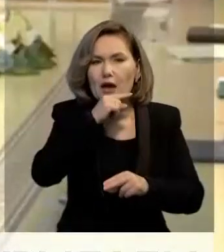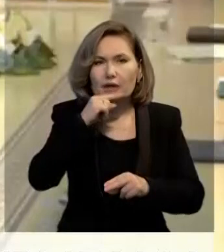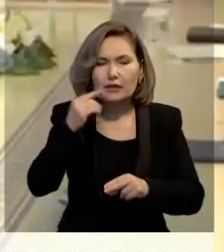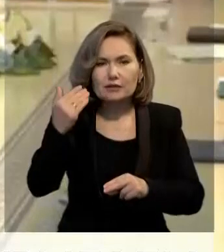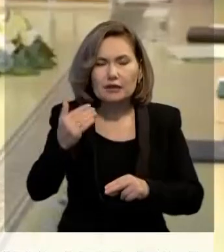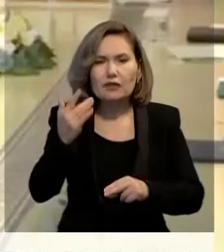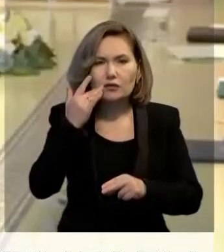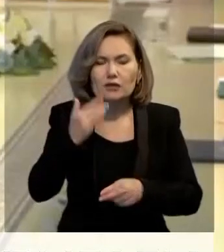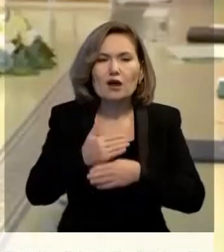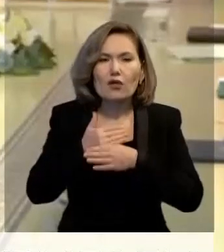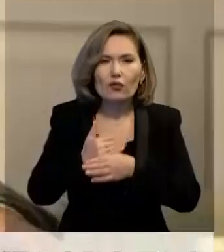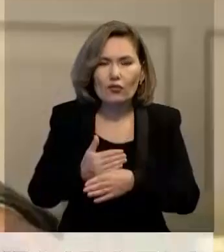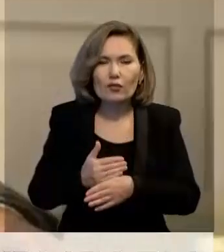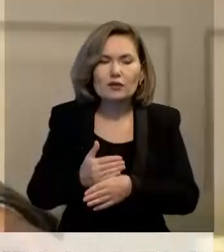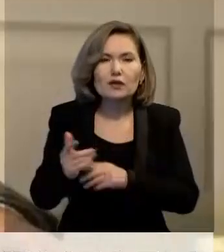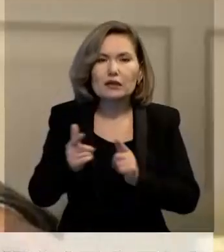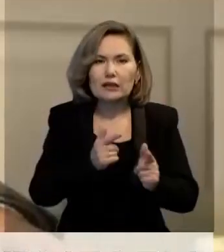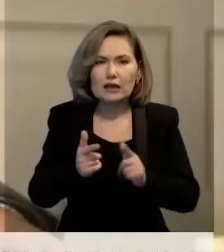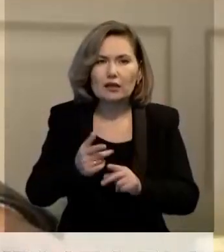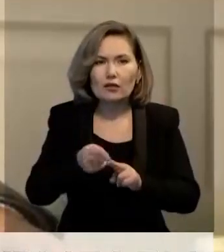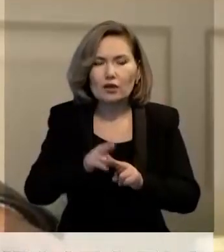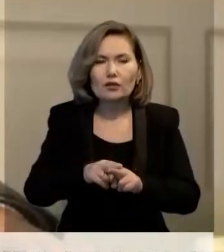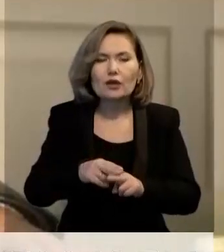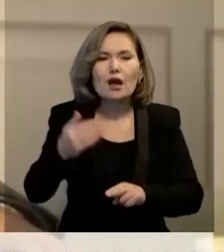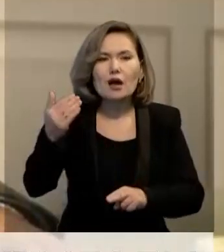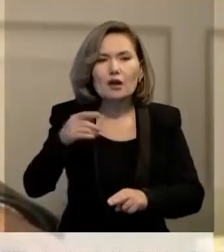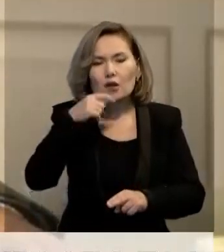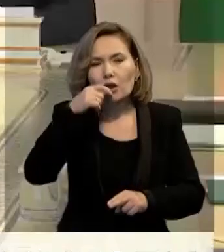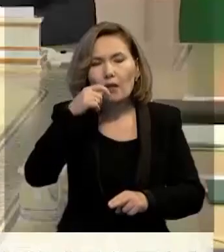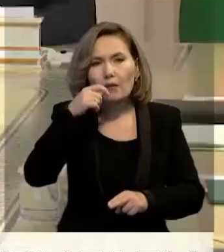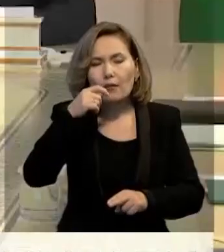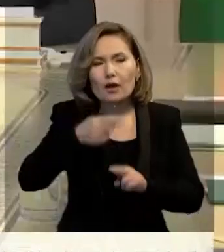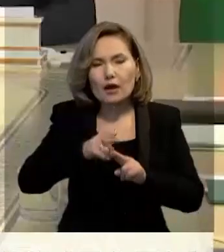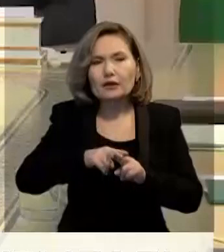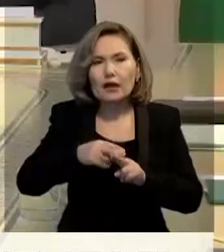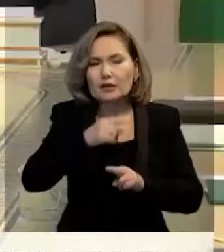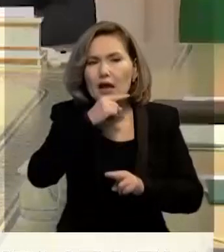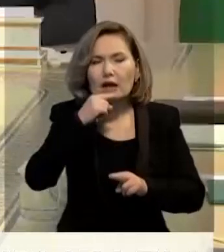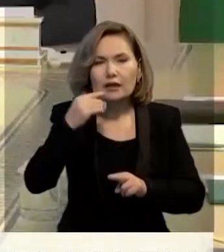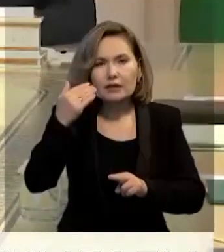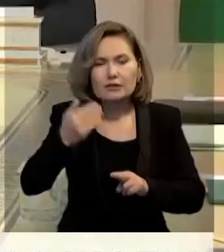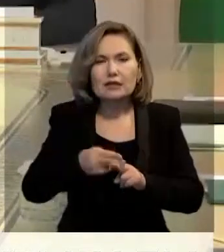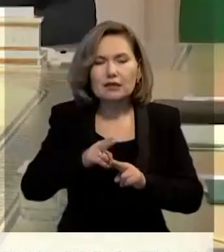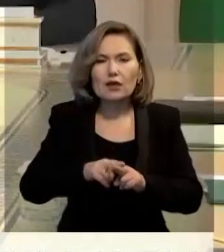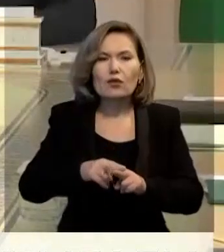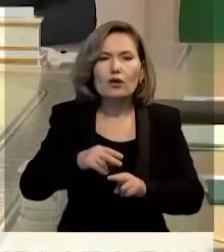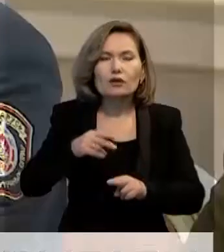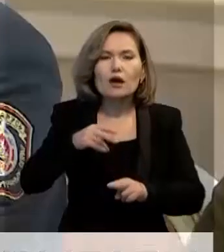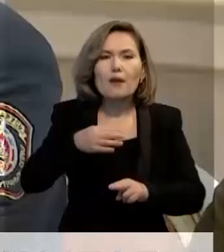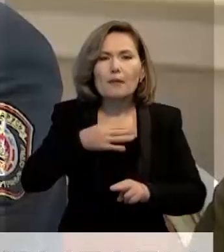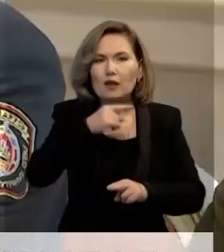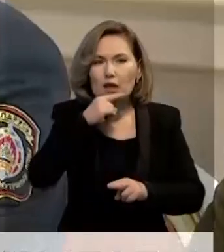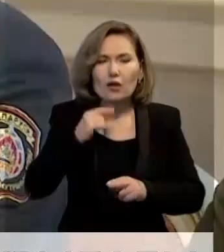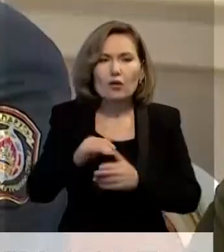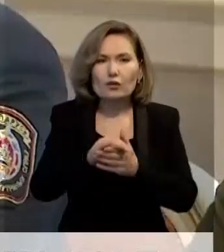батыс шекараларындағы жағдайдың шиеленісімен байланыстырады. Лукашенконың мәлімдемесіне сәйкес келісім Санкт-Петербургте ТМД елдерінің